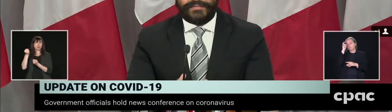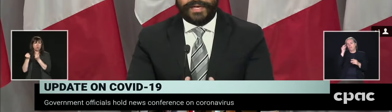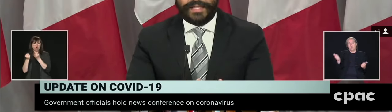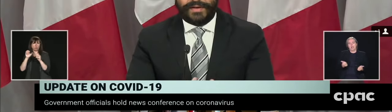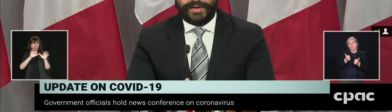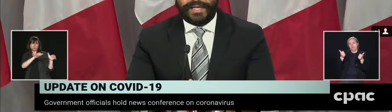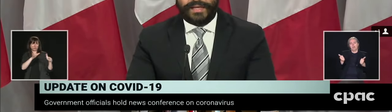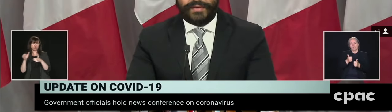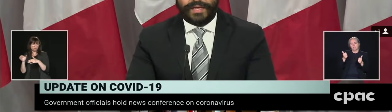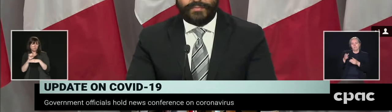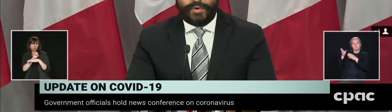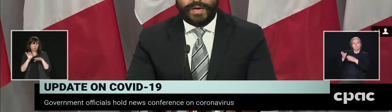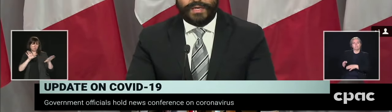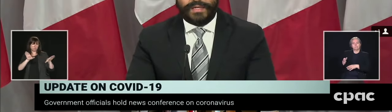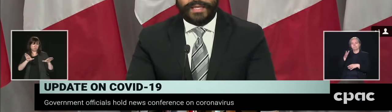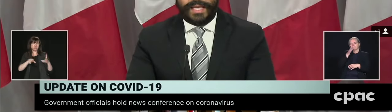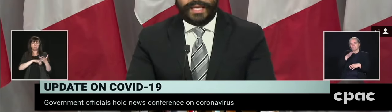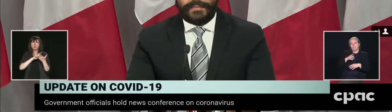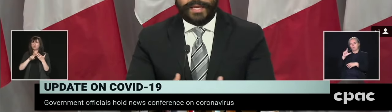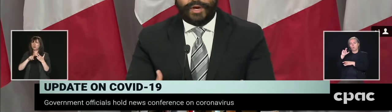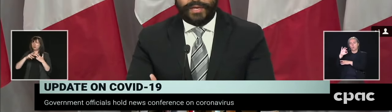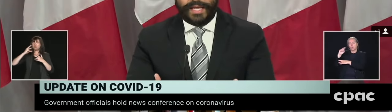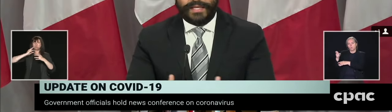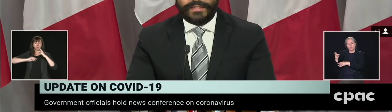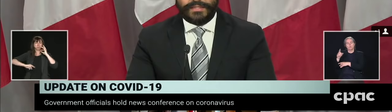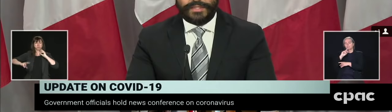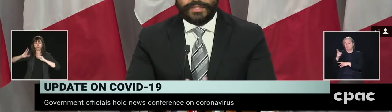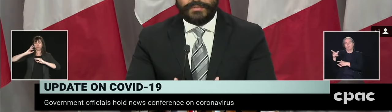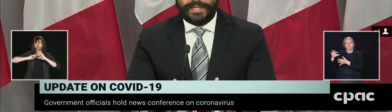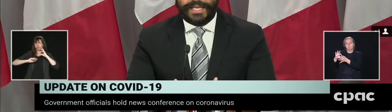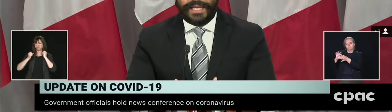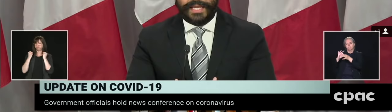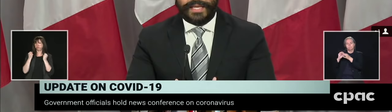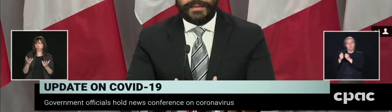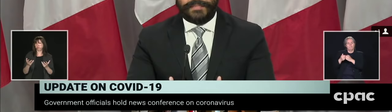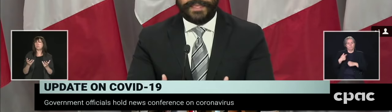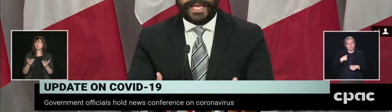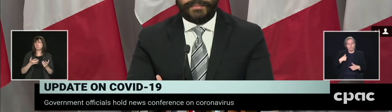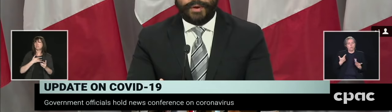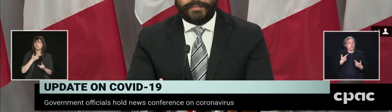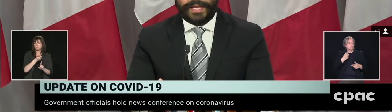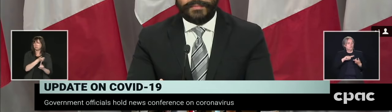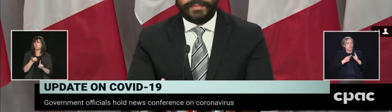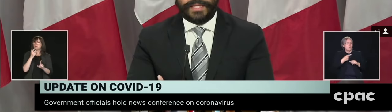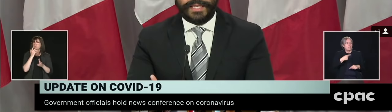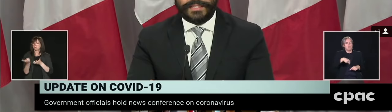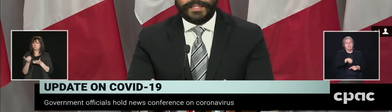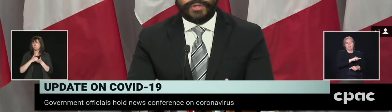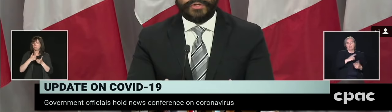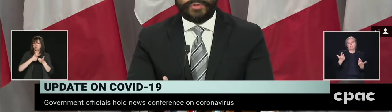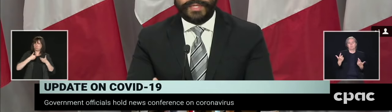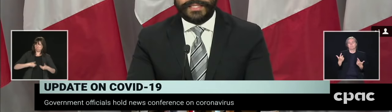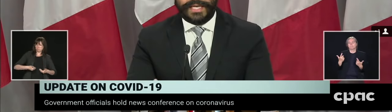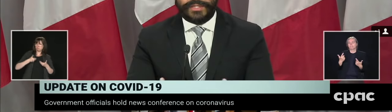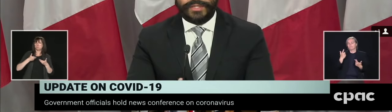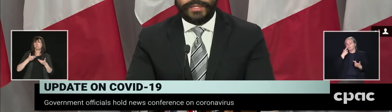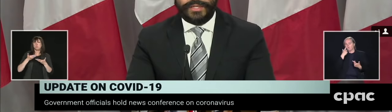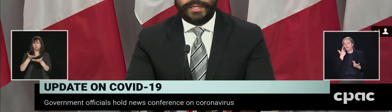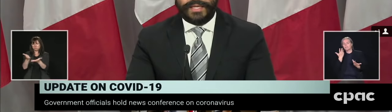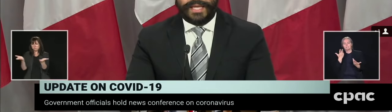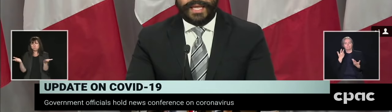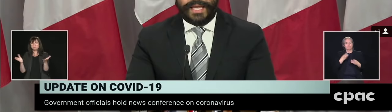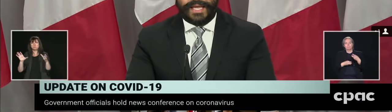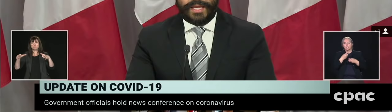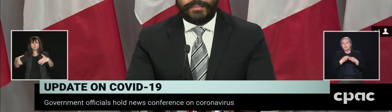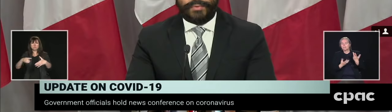qu'elle va travailler avec moi et mes collègues pour déterminer quels problèmes existent dans tous les secteurs.